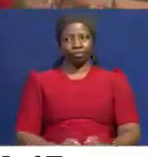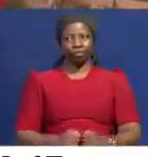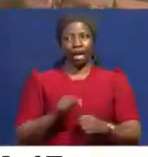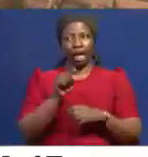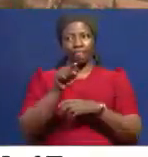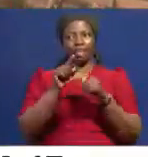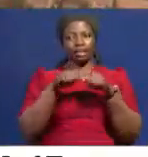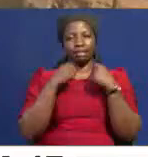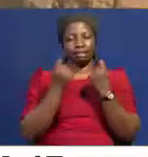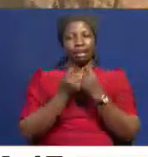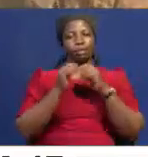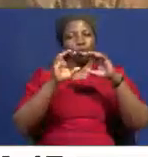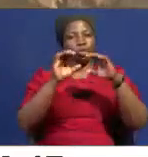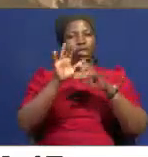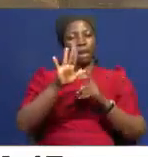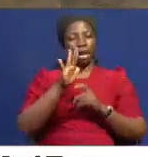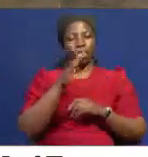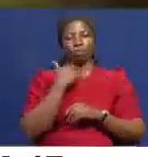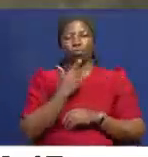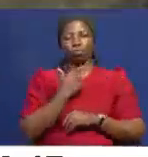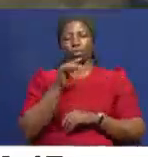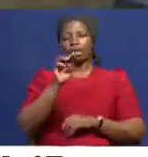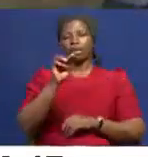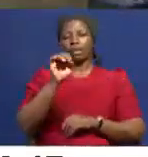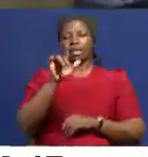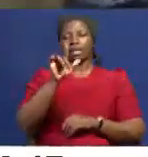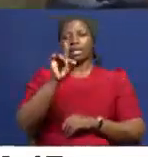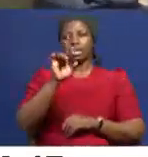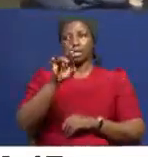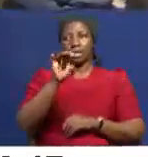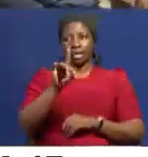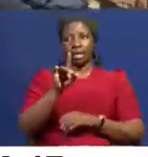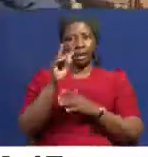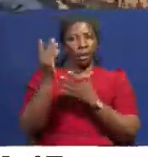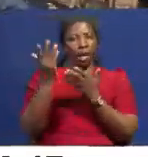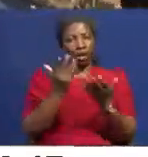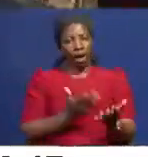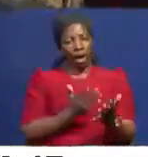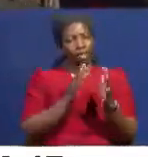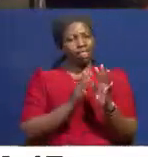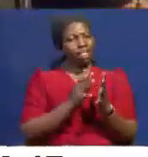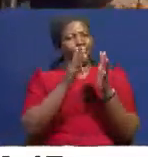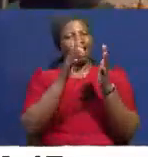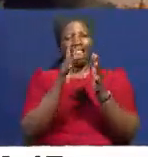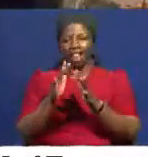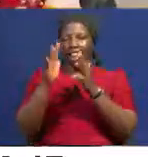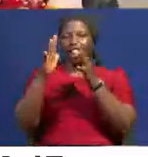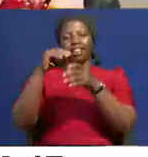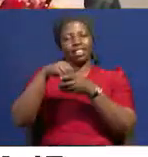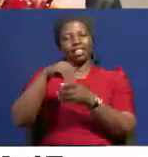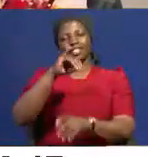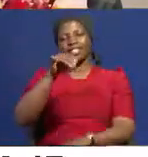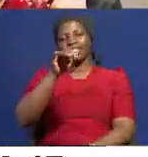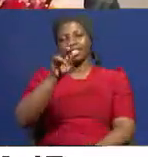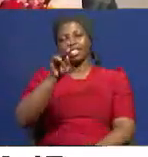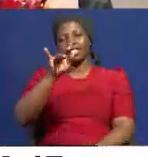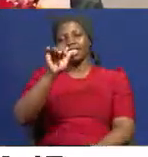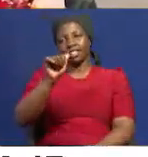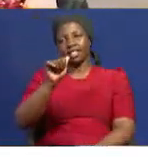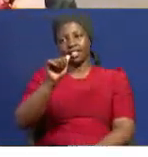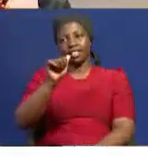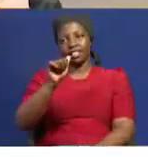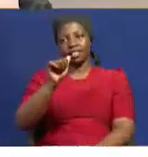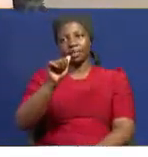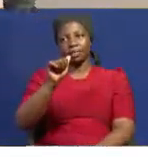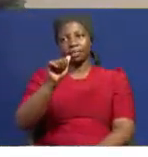Timu hiyo inayofunzwa na kocha Midrid Chechen ilikaribishwa kwa shangwe na taadhima kuu katika uwanja wa ndege wa kimataifa wa Jomo Kenyatta.